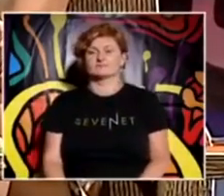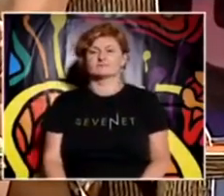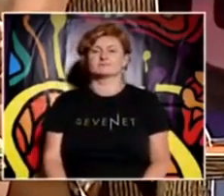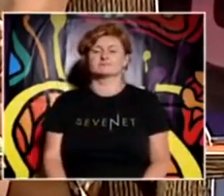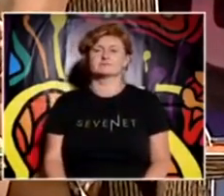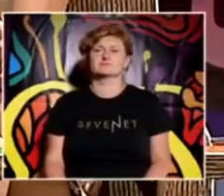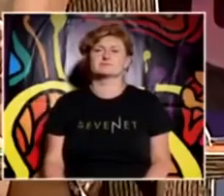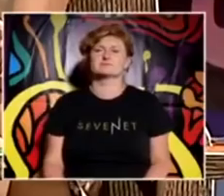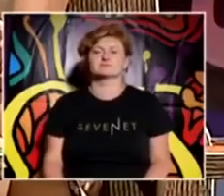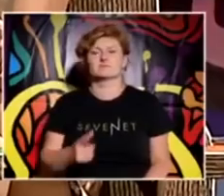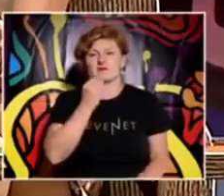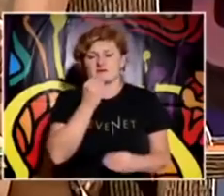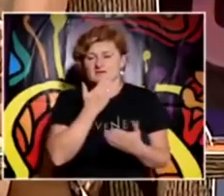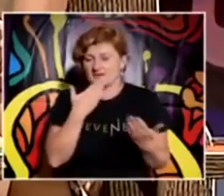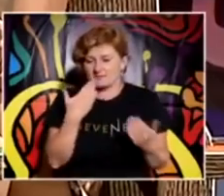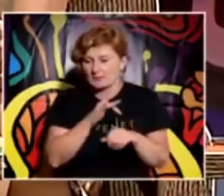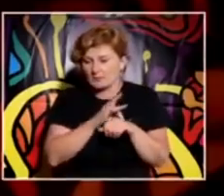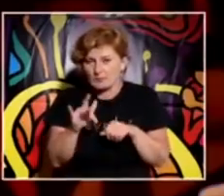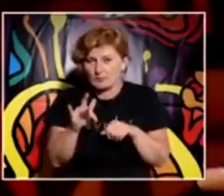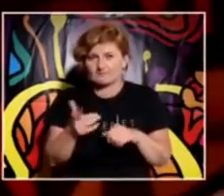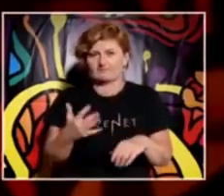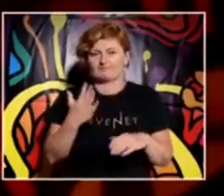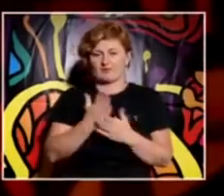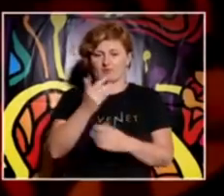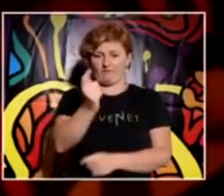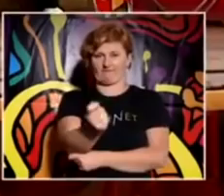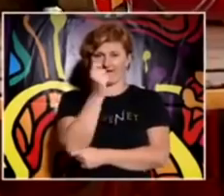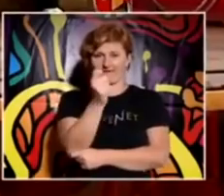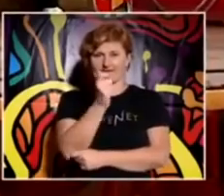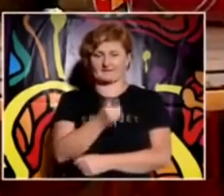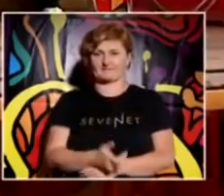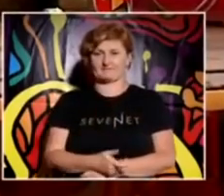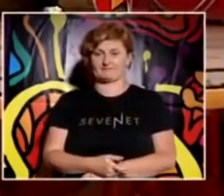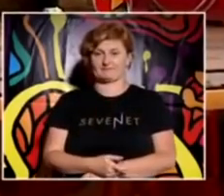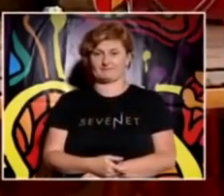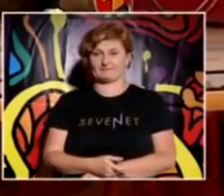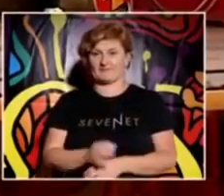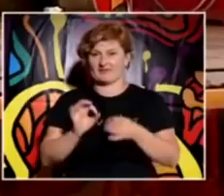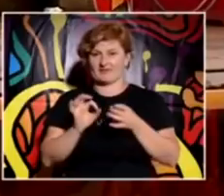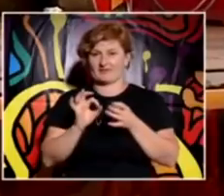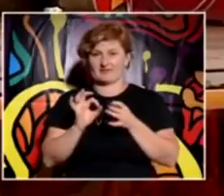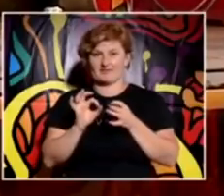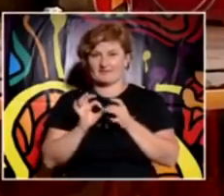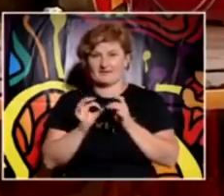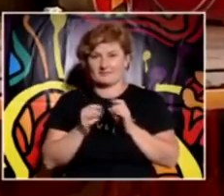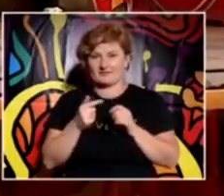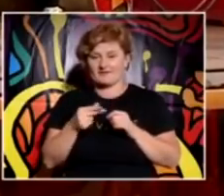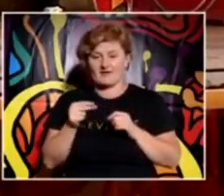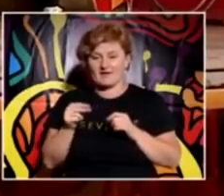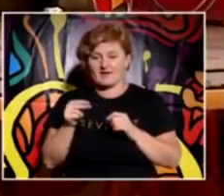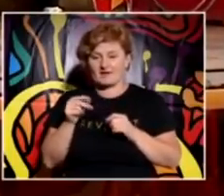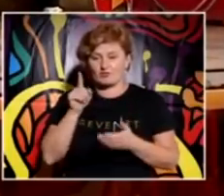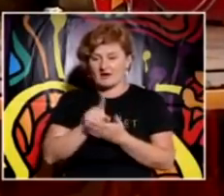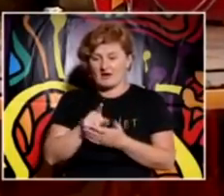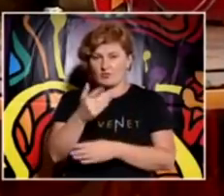No do jedzenia praktycznie nie mieliśmy nic, no mieliśmy tą wędkę i tak naprawdę gdyby nie to, że nam się udało tą rybę złowić, no to